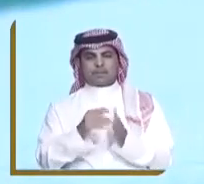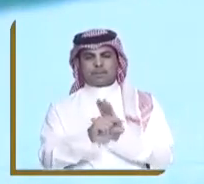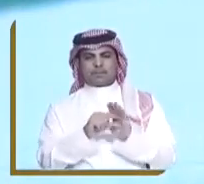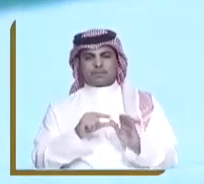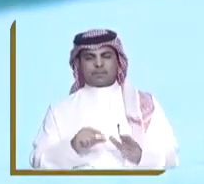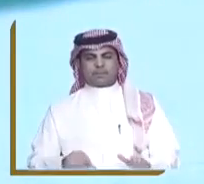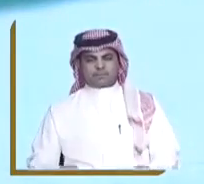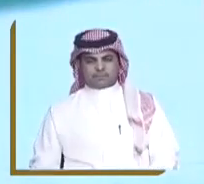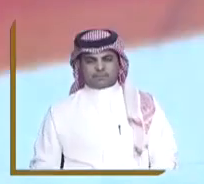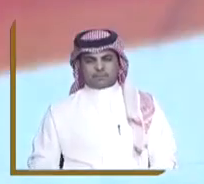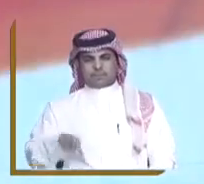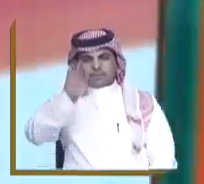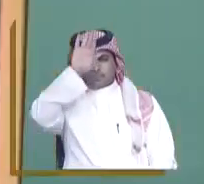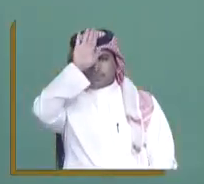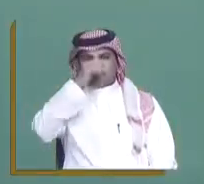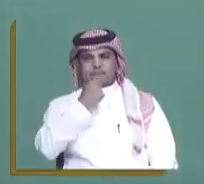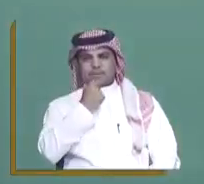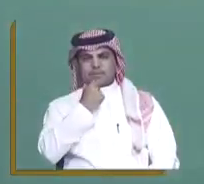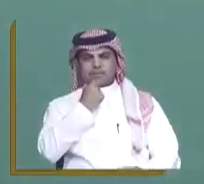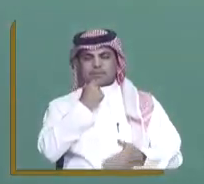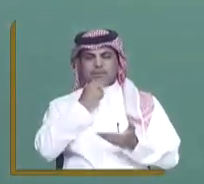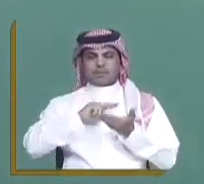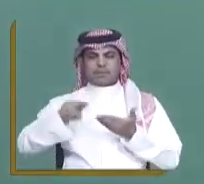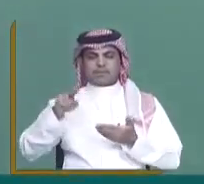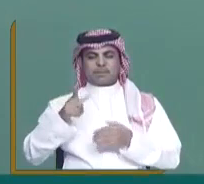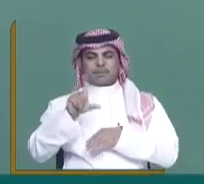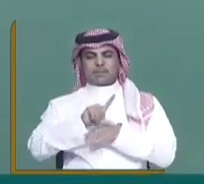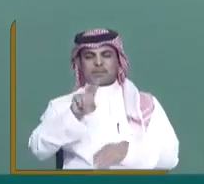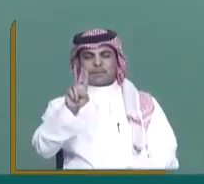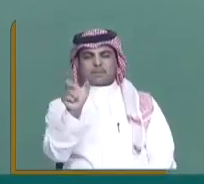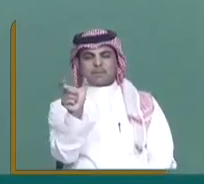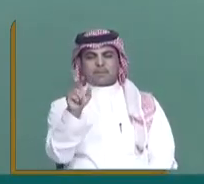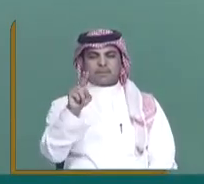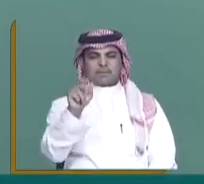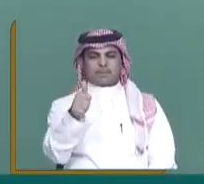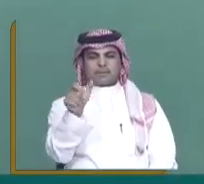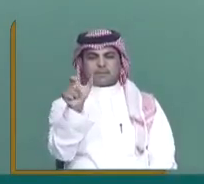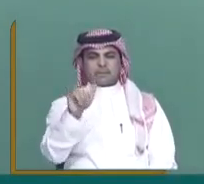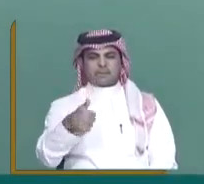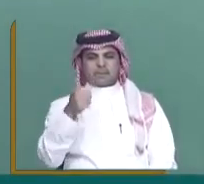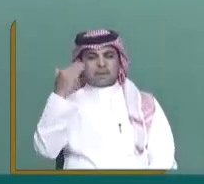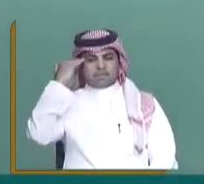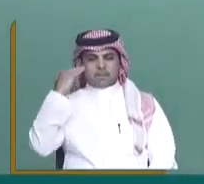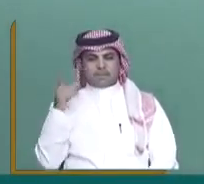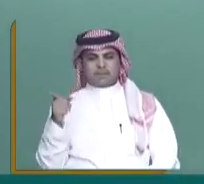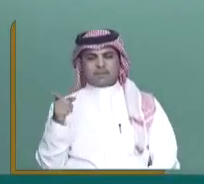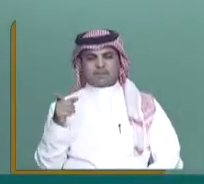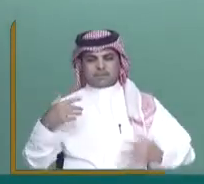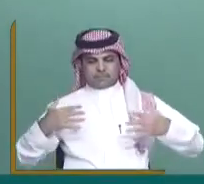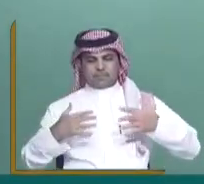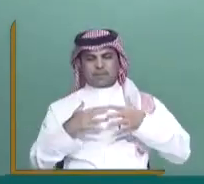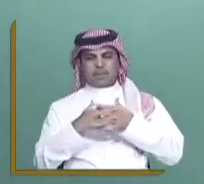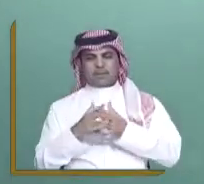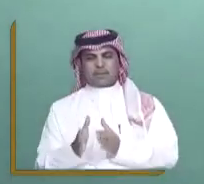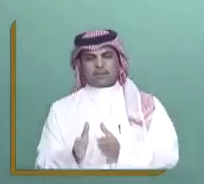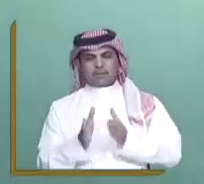تذكير لابرز ما جاء فيها خادم الحرمين الشريفين يبعث رساله شفهيه للرئيسه جمهوريه تنزانيا